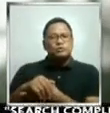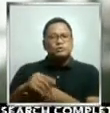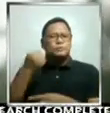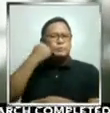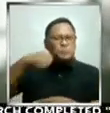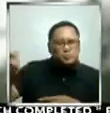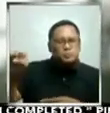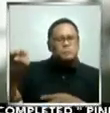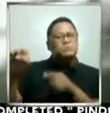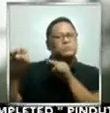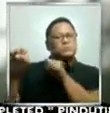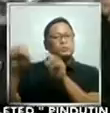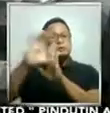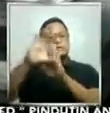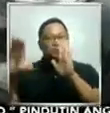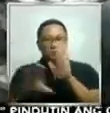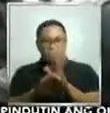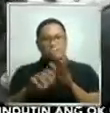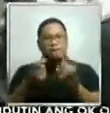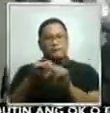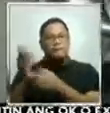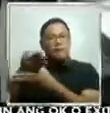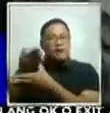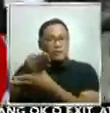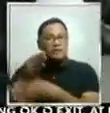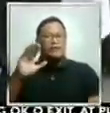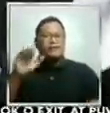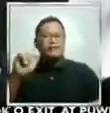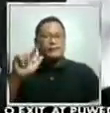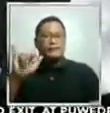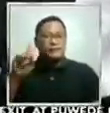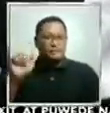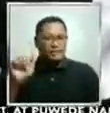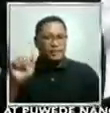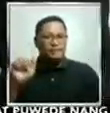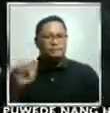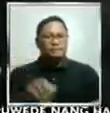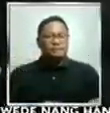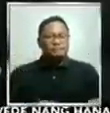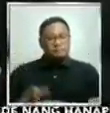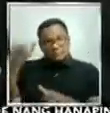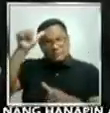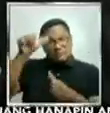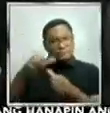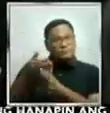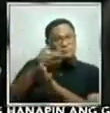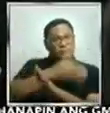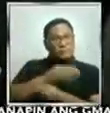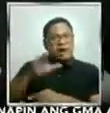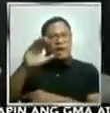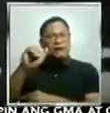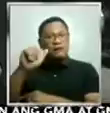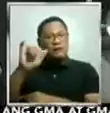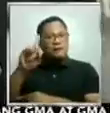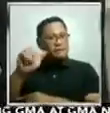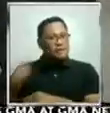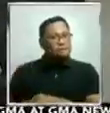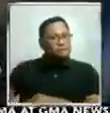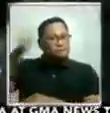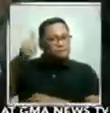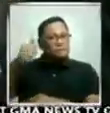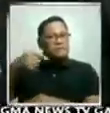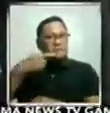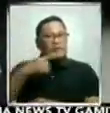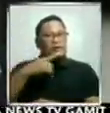ni Solicitor General Jose Kalida. Matatanda ang nagbabala si Kalida sa NTC na maaari itong maharap sa